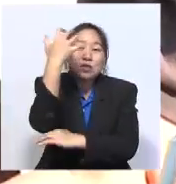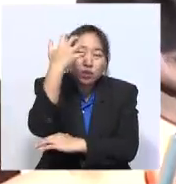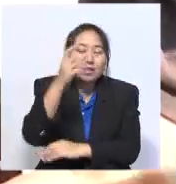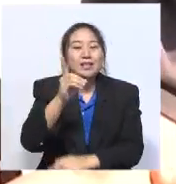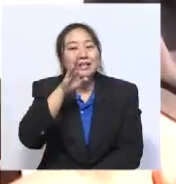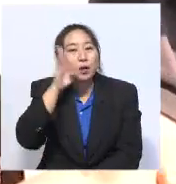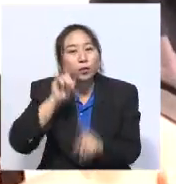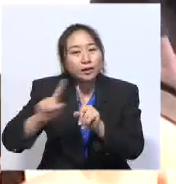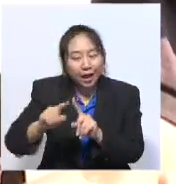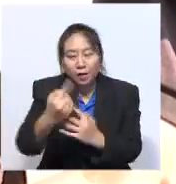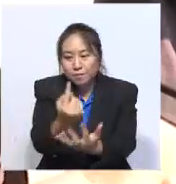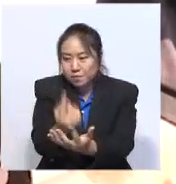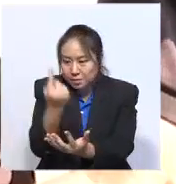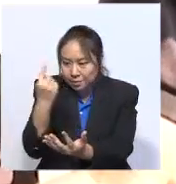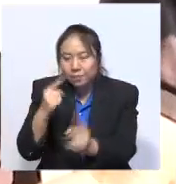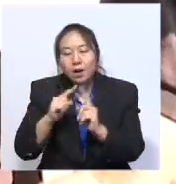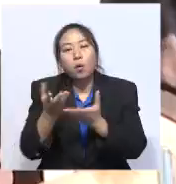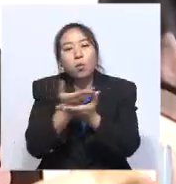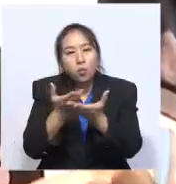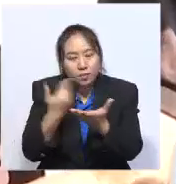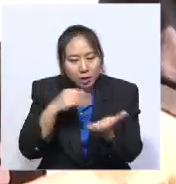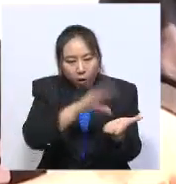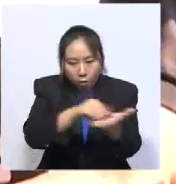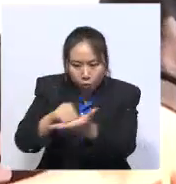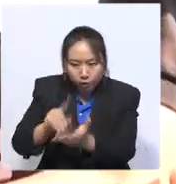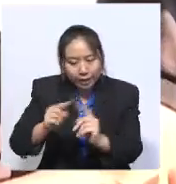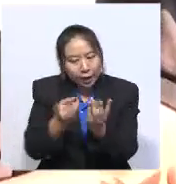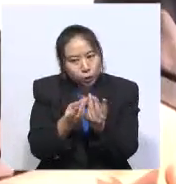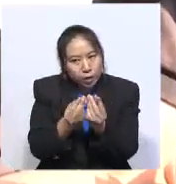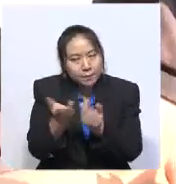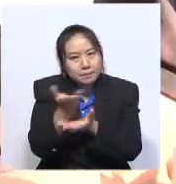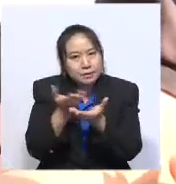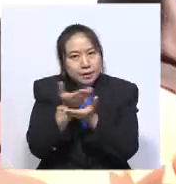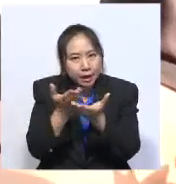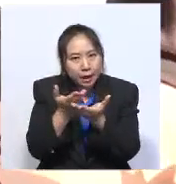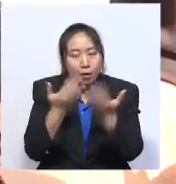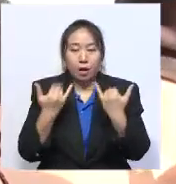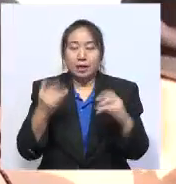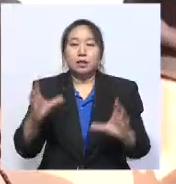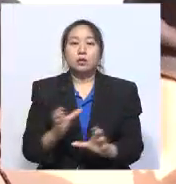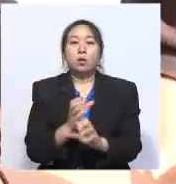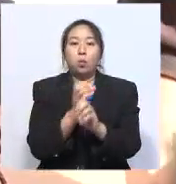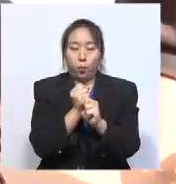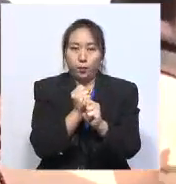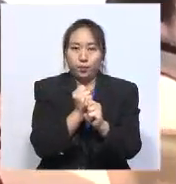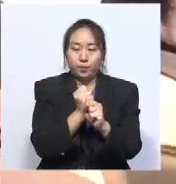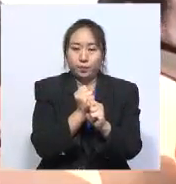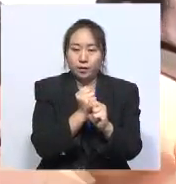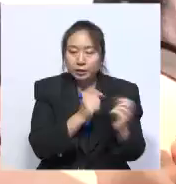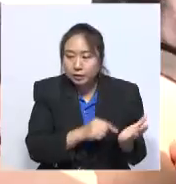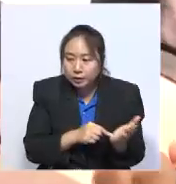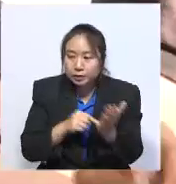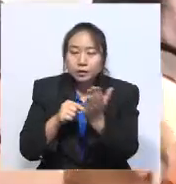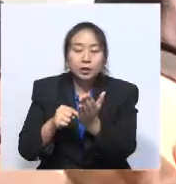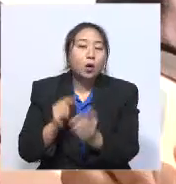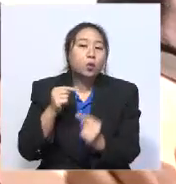ยเป็นการนำข้อมูลข้อเท็จจริงและตัวเลขมาพิจารณาโดยข้อสรุปครั้งนี้นะครับก็จะนำไปสู่การ